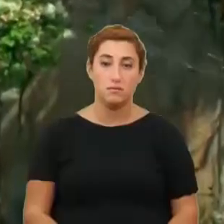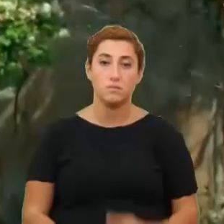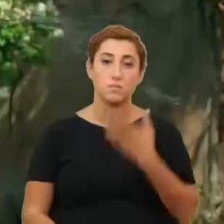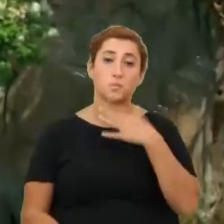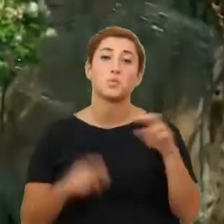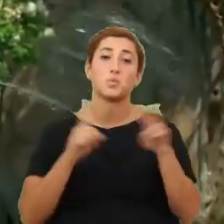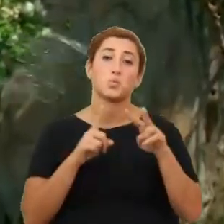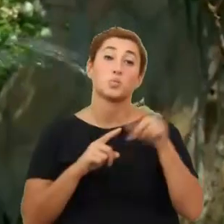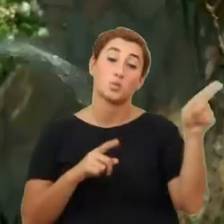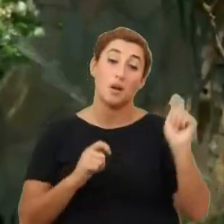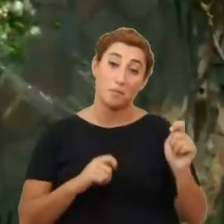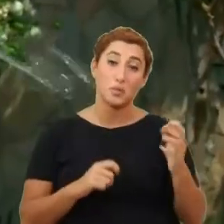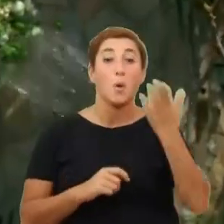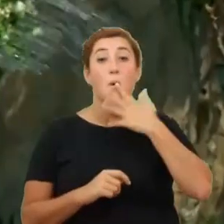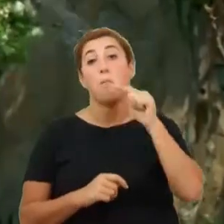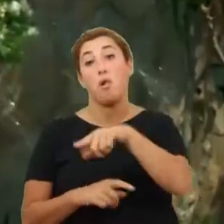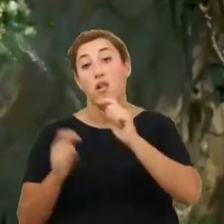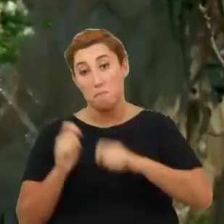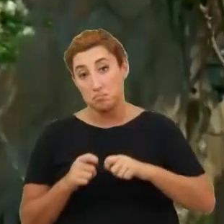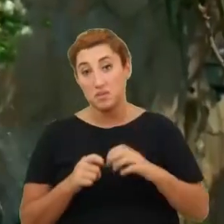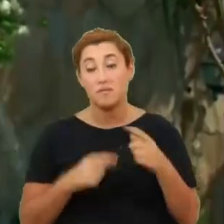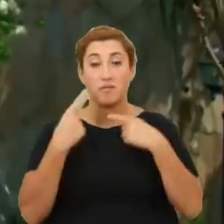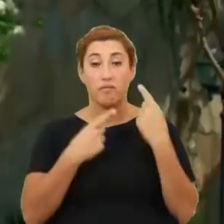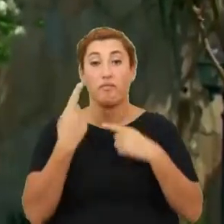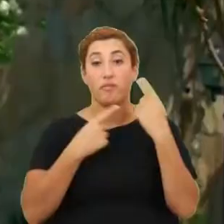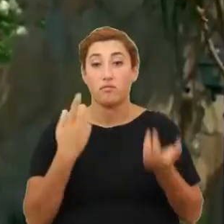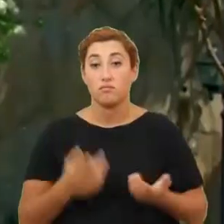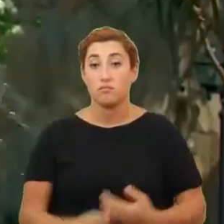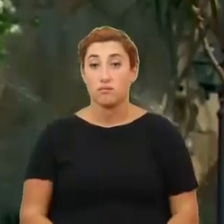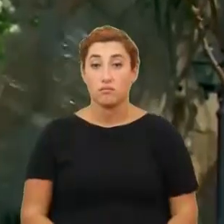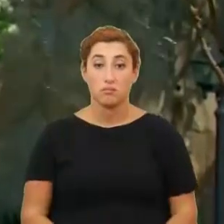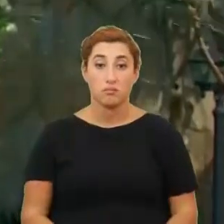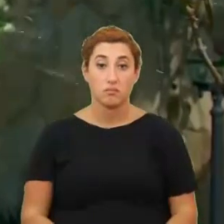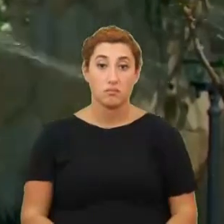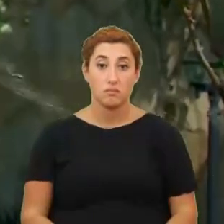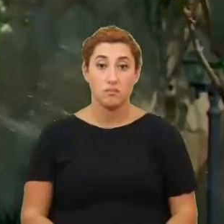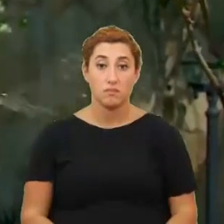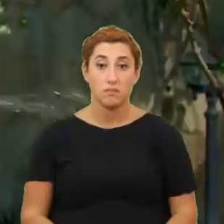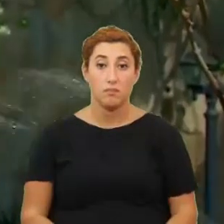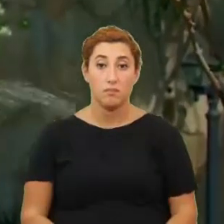Yok, Nurhan öyle etmiş de, yok böyle etmiş de, vir vir.